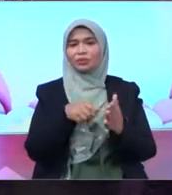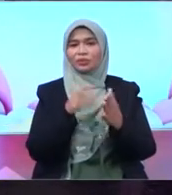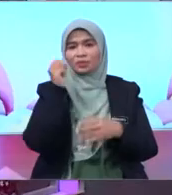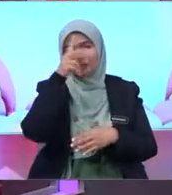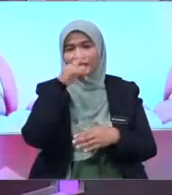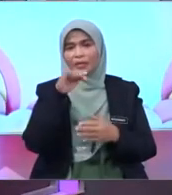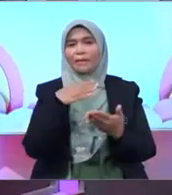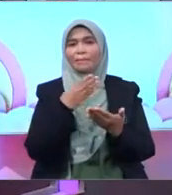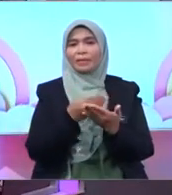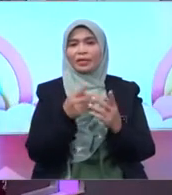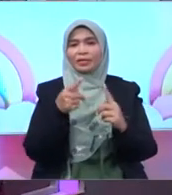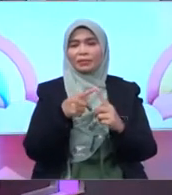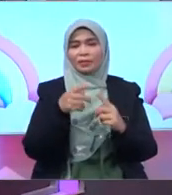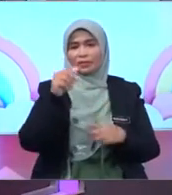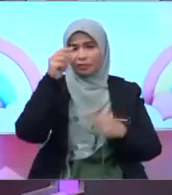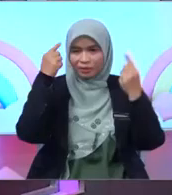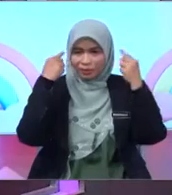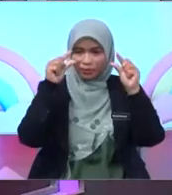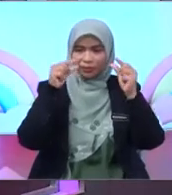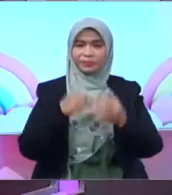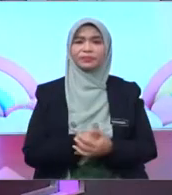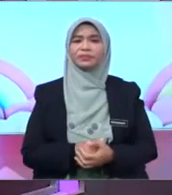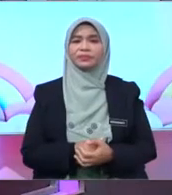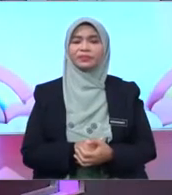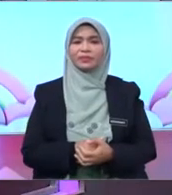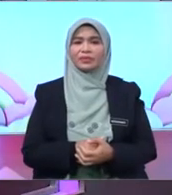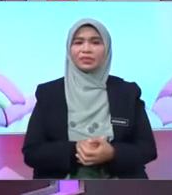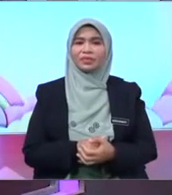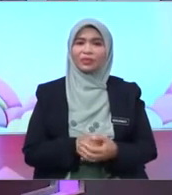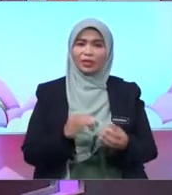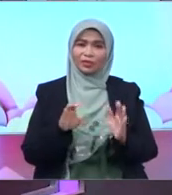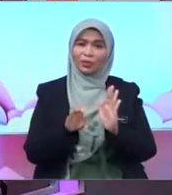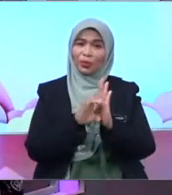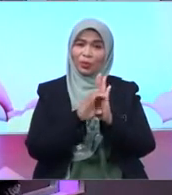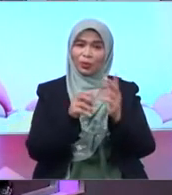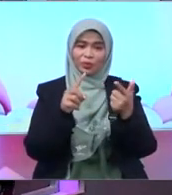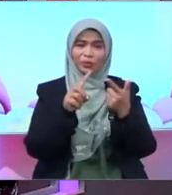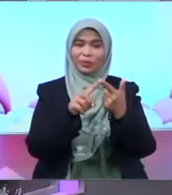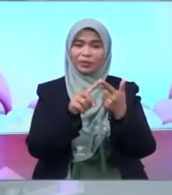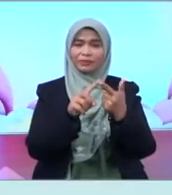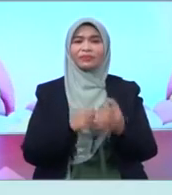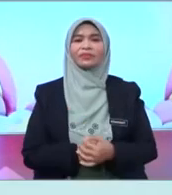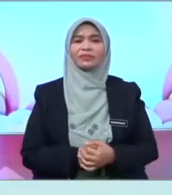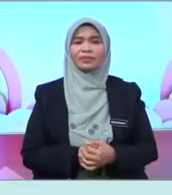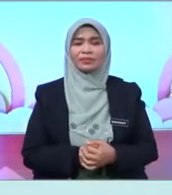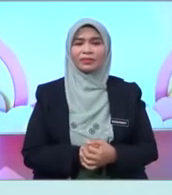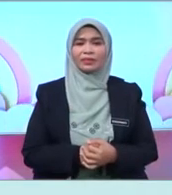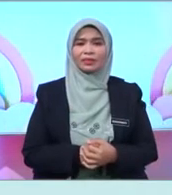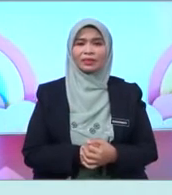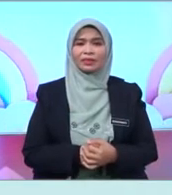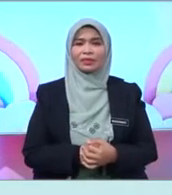oke baik kita tengok contoh tingkah laku yang kedua oke tingkah laku yang kedua